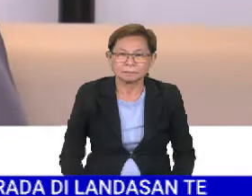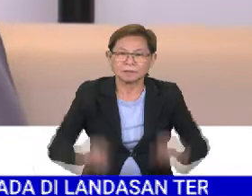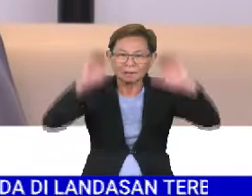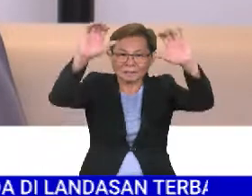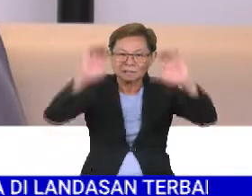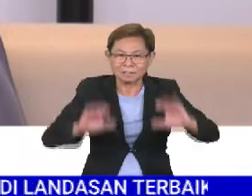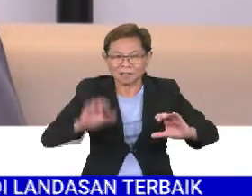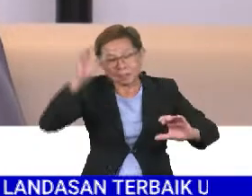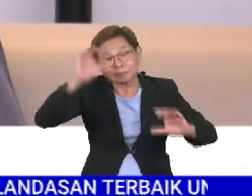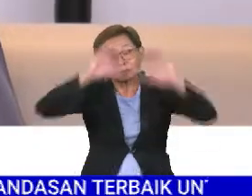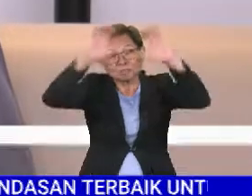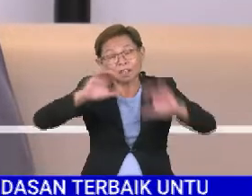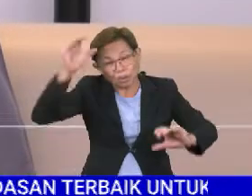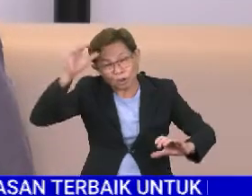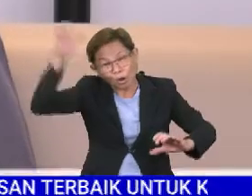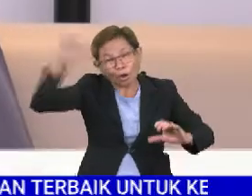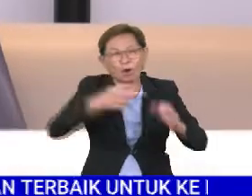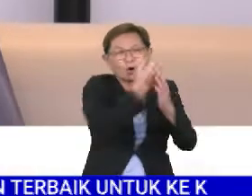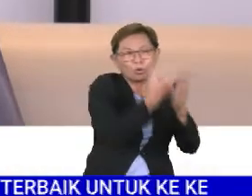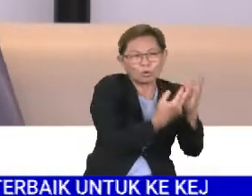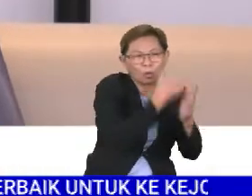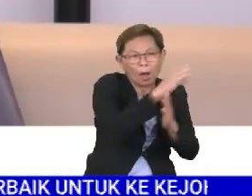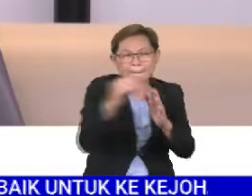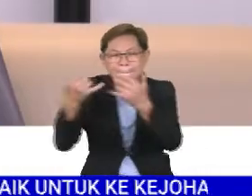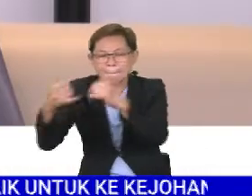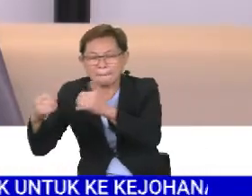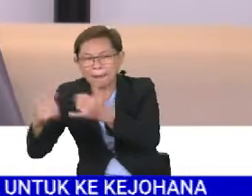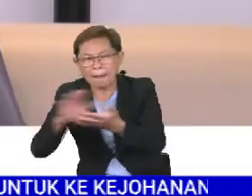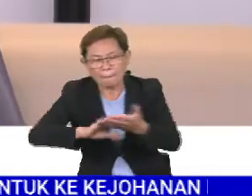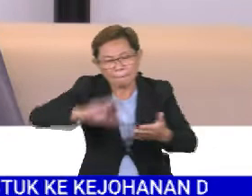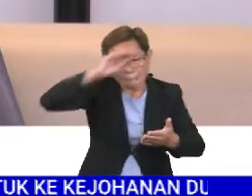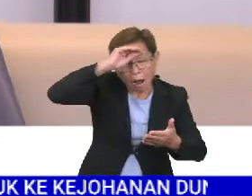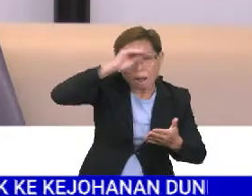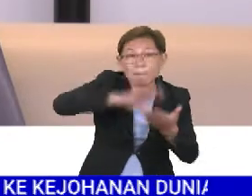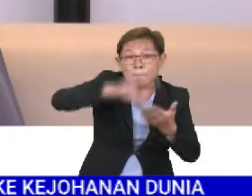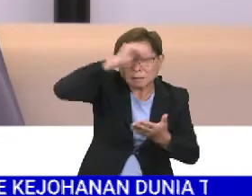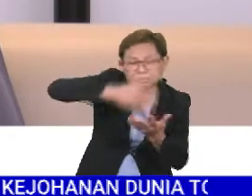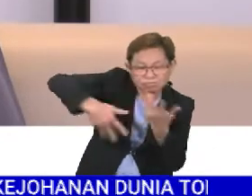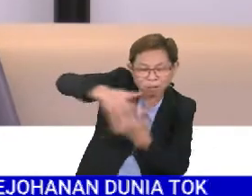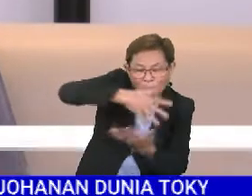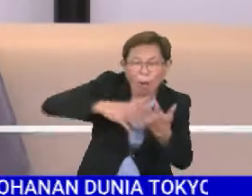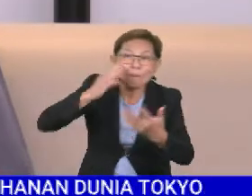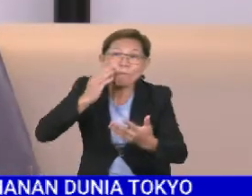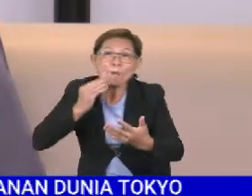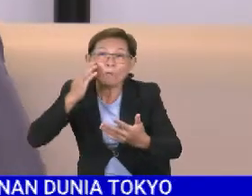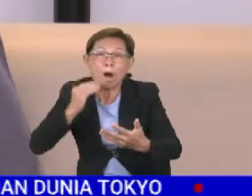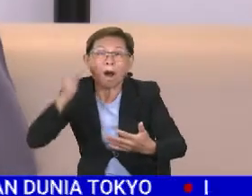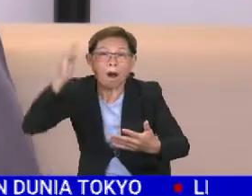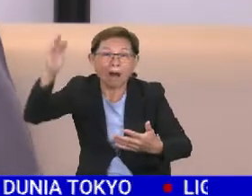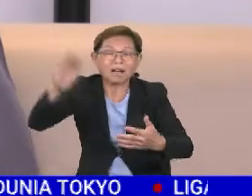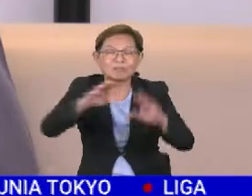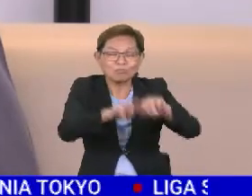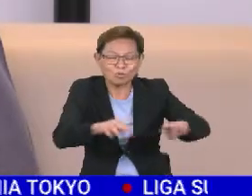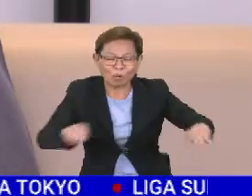Pendekatan konsep role and play serta pembelajaran interaktif melalui pengalaman dan akan memberikan